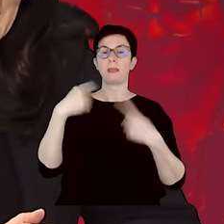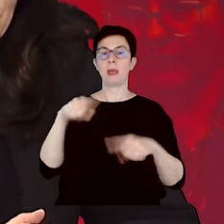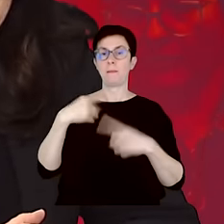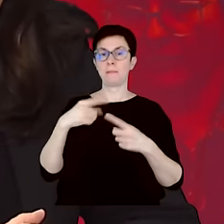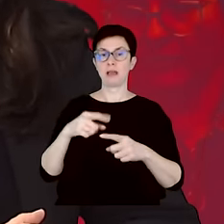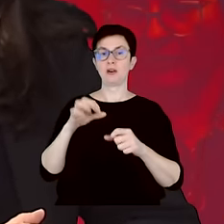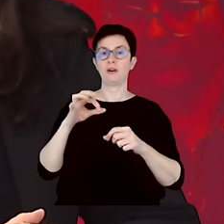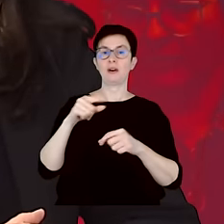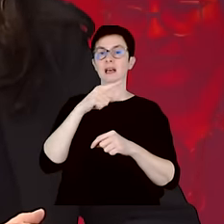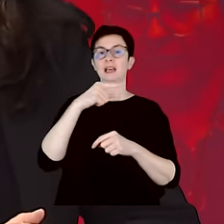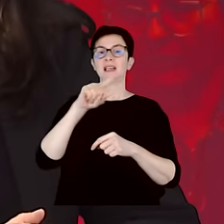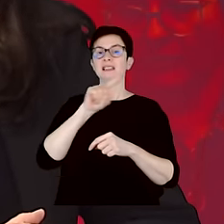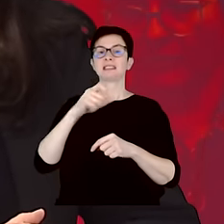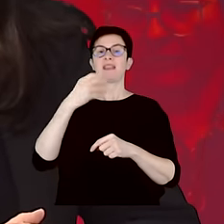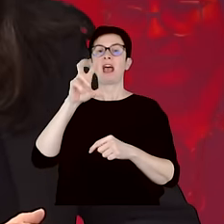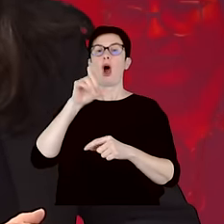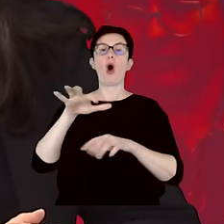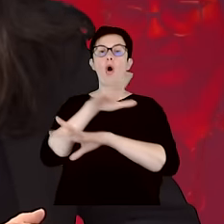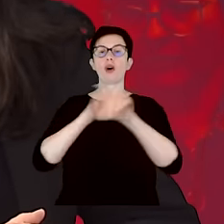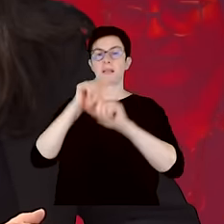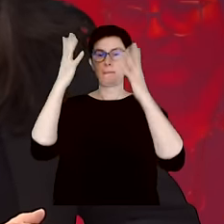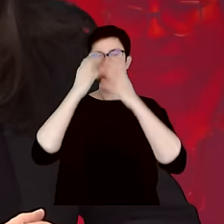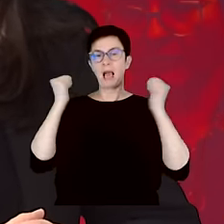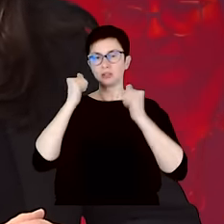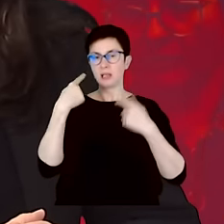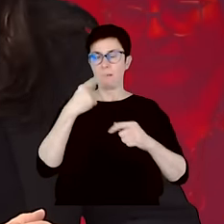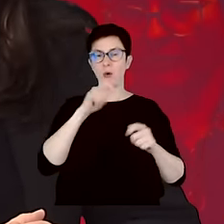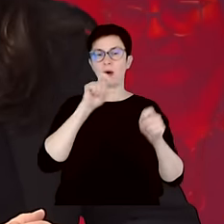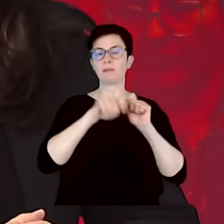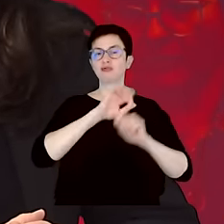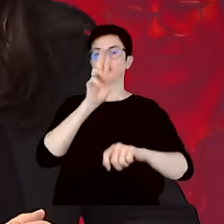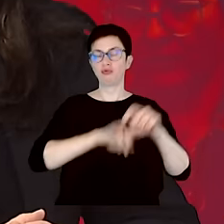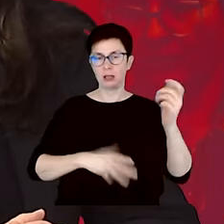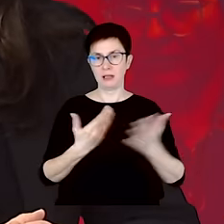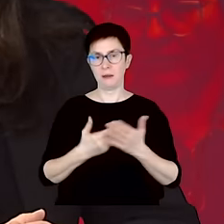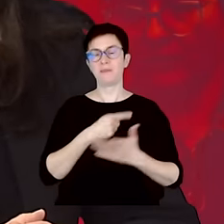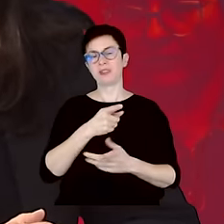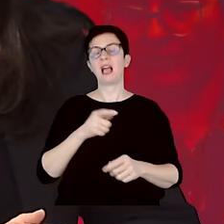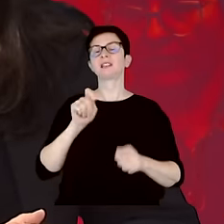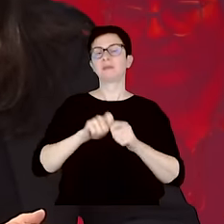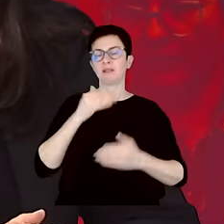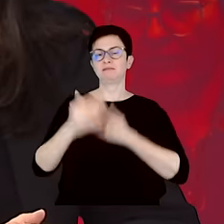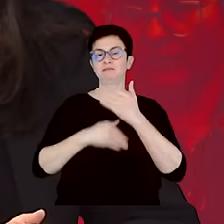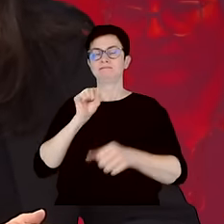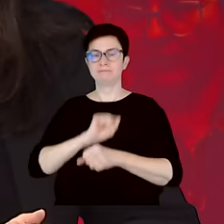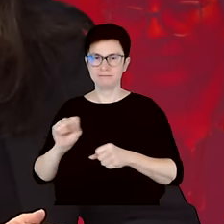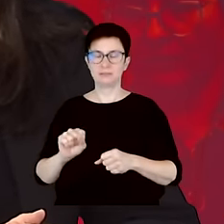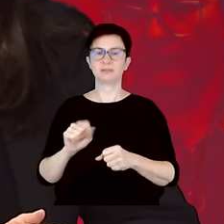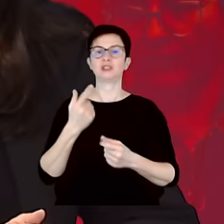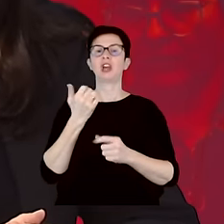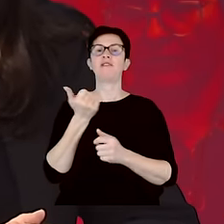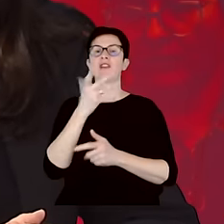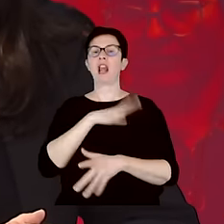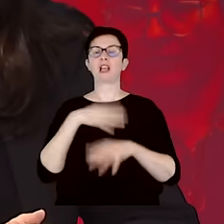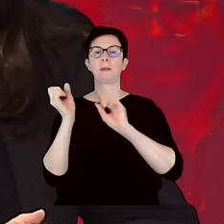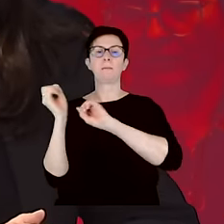z Meksyku. W związku z tym, proszę Państwa, nie obronicie Państwo tezy, że się śledztwa nie toczyły. Jest wiele zarzuconych śledztw albo śledztw, które się w ogóle